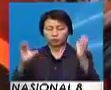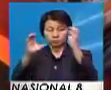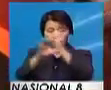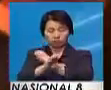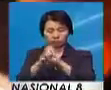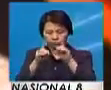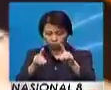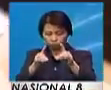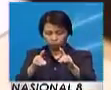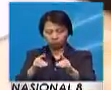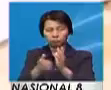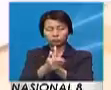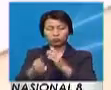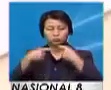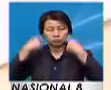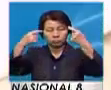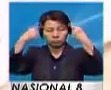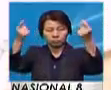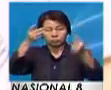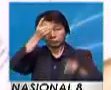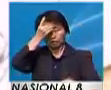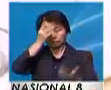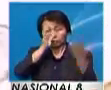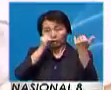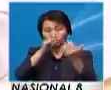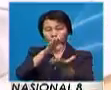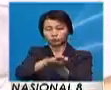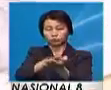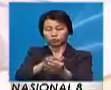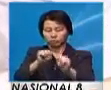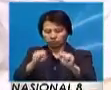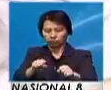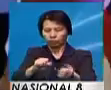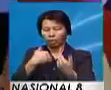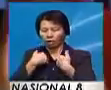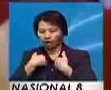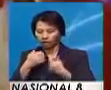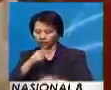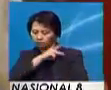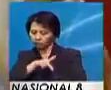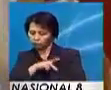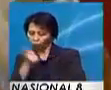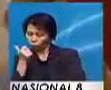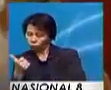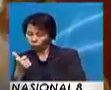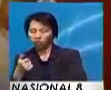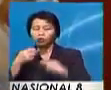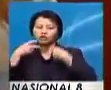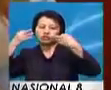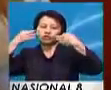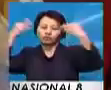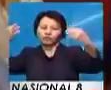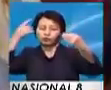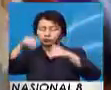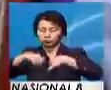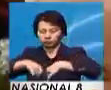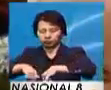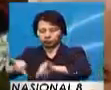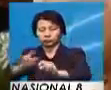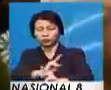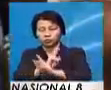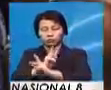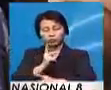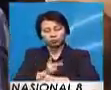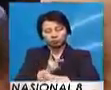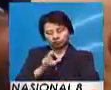untukghasilkan Cemerlang Datuk Seri Musa berharap sekolah tersebut berupaya melahirkan personaliti seni dan budaya yang terkenal untuk terus memelihara